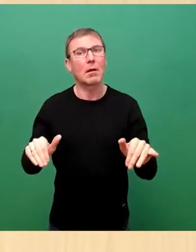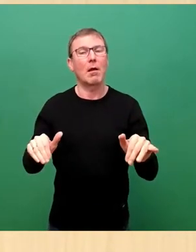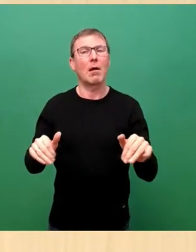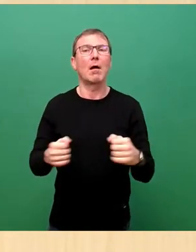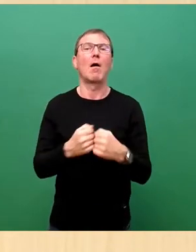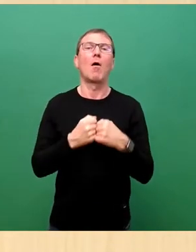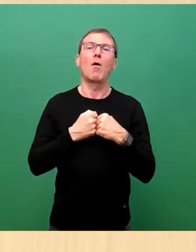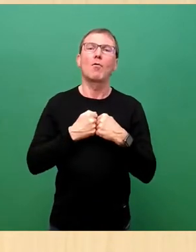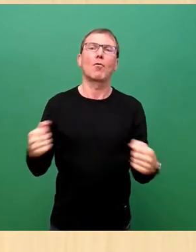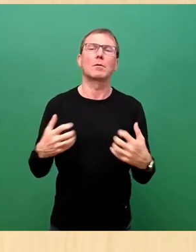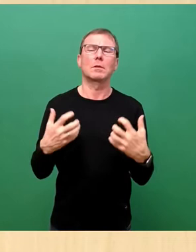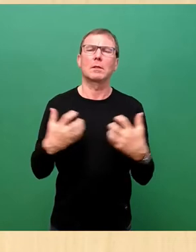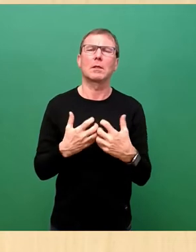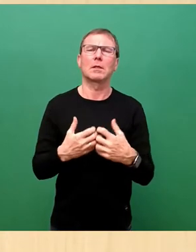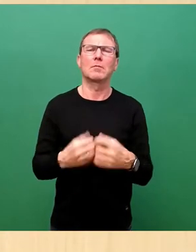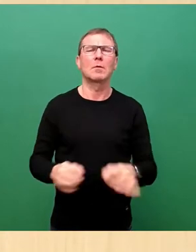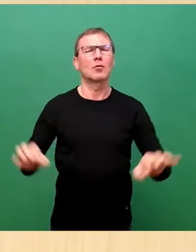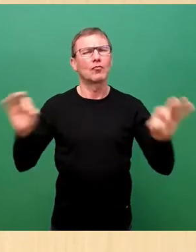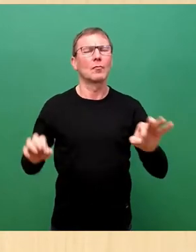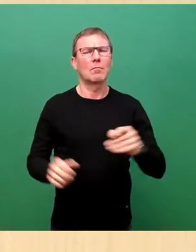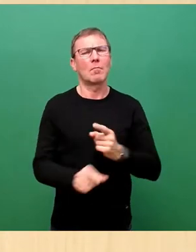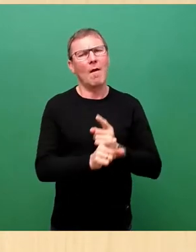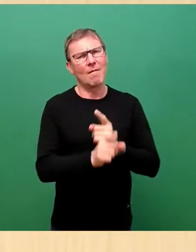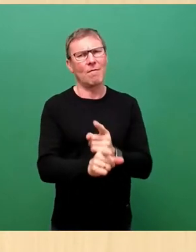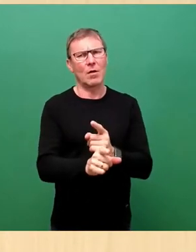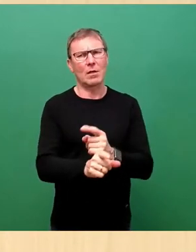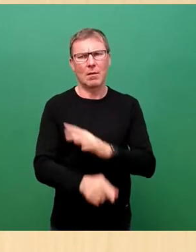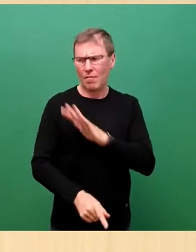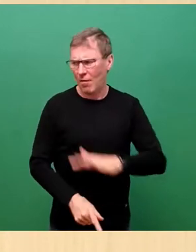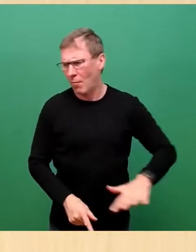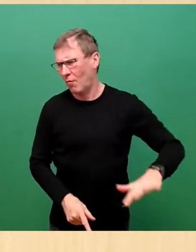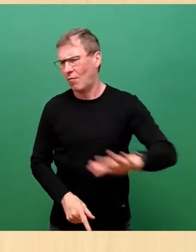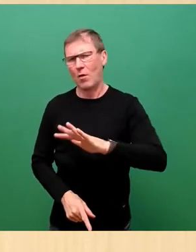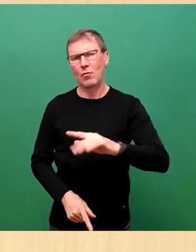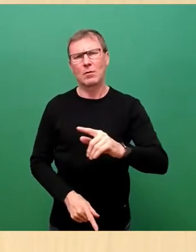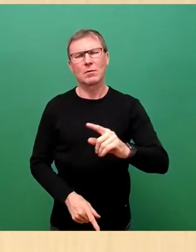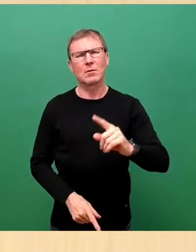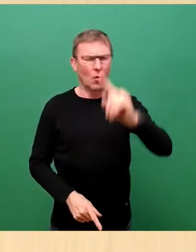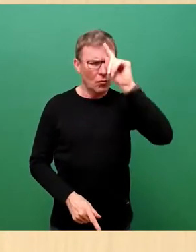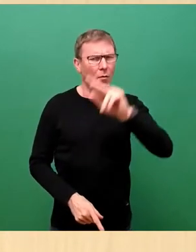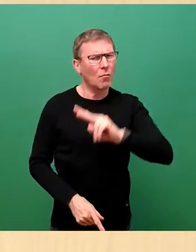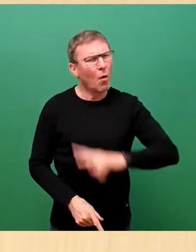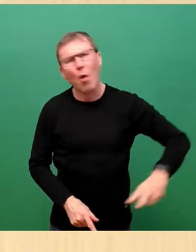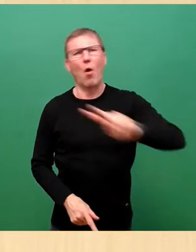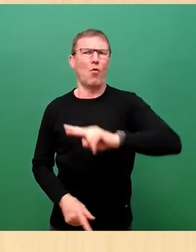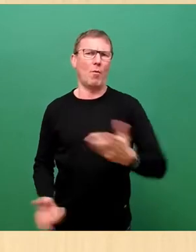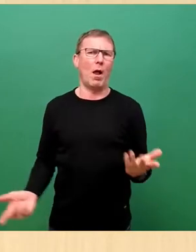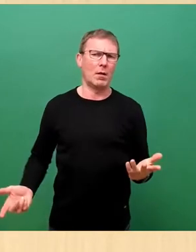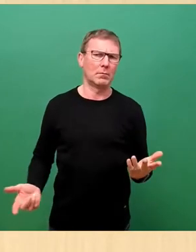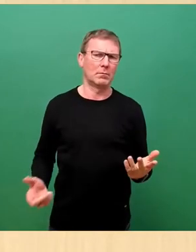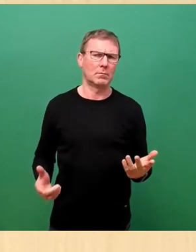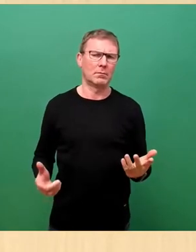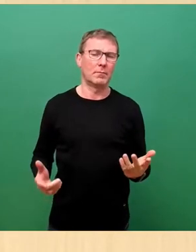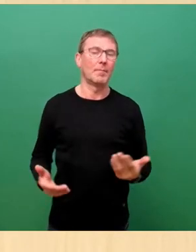mit verheerenden Folgen für die Bevölkerung in ganz Europa. Und